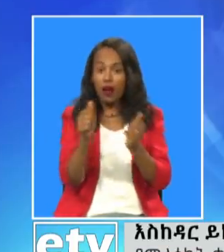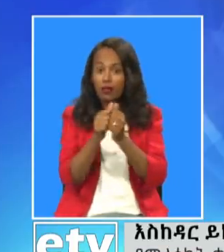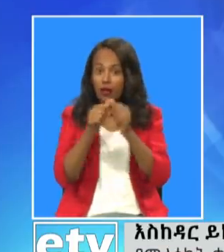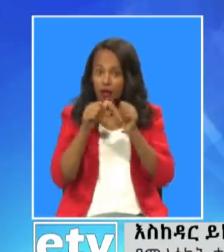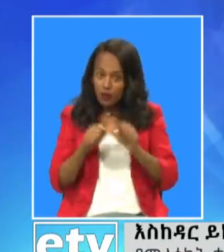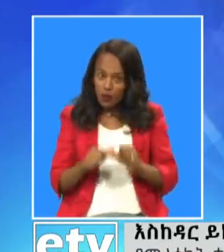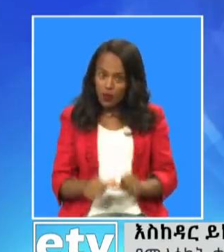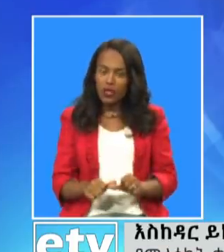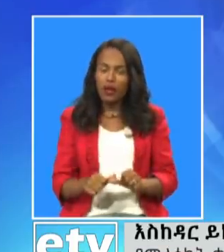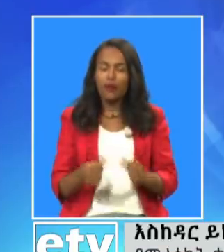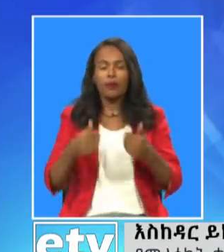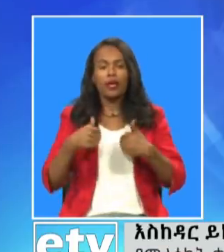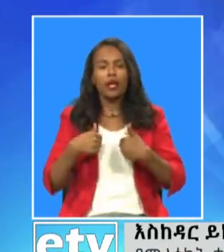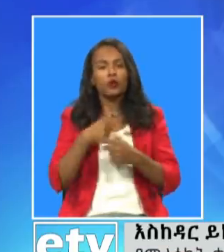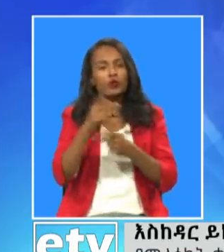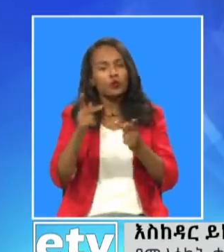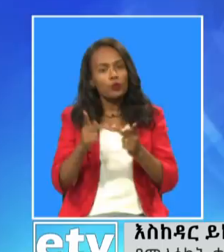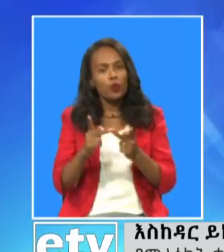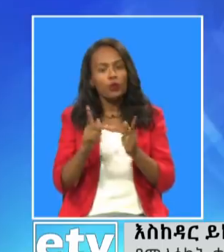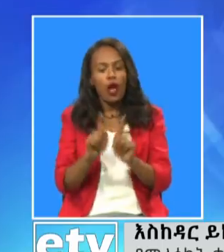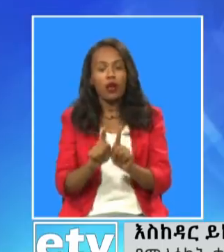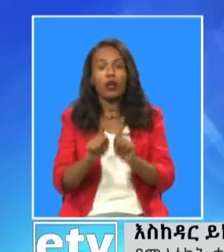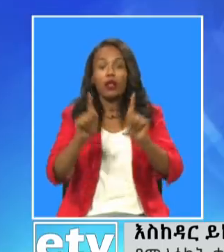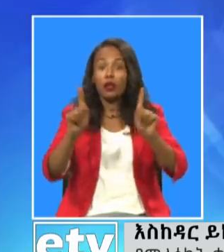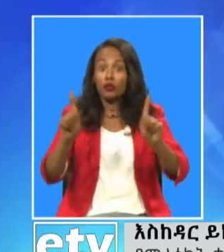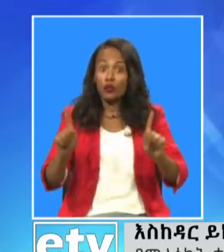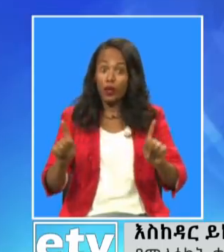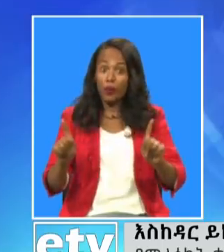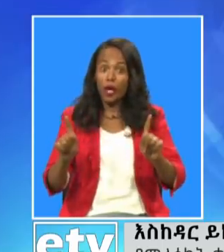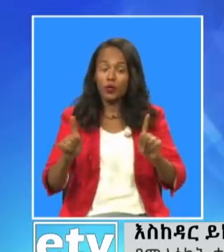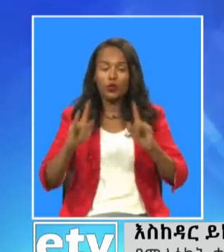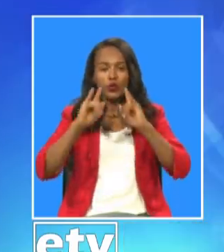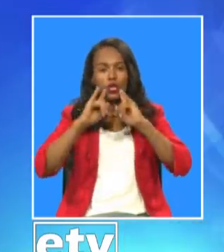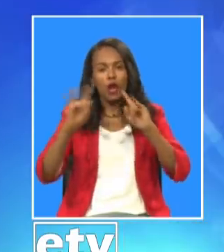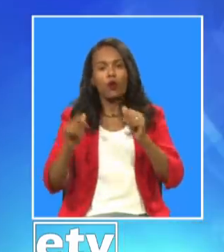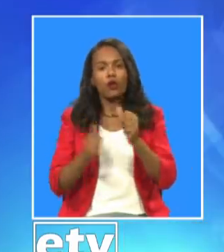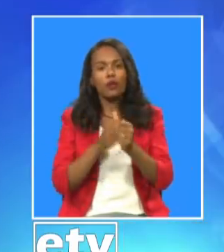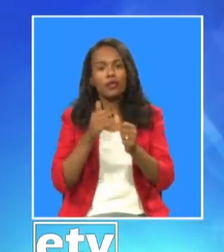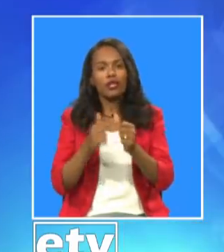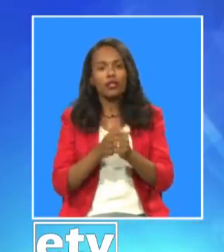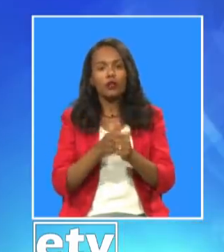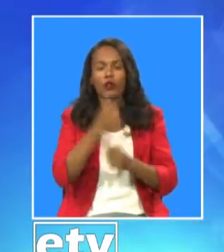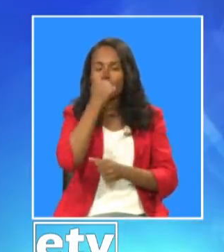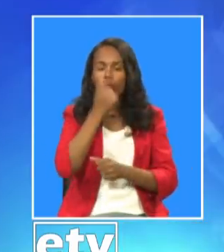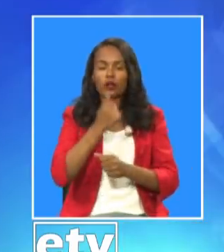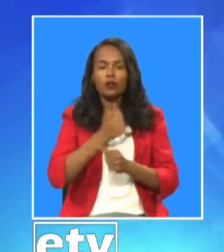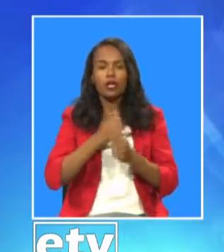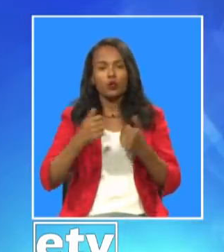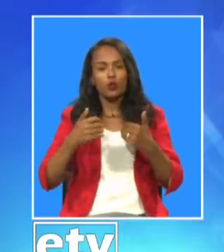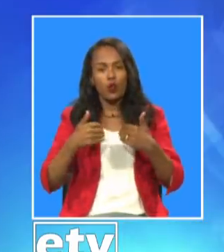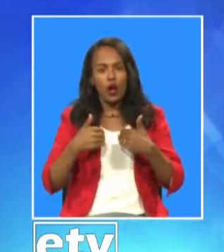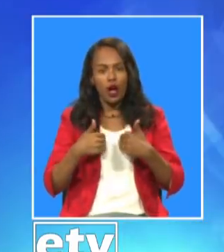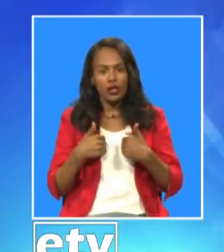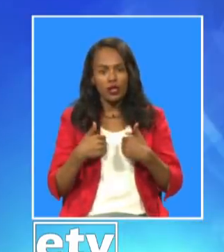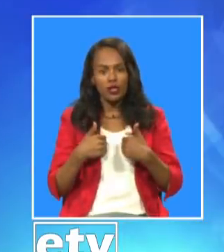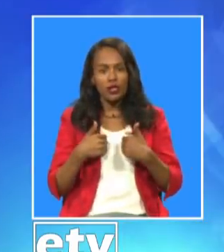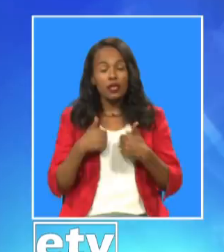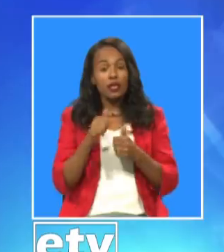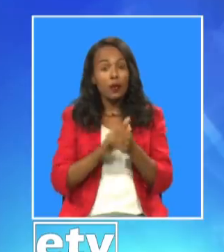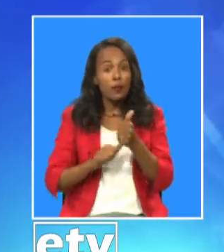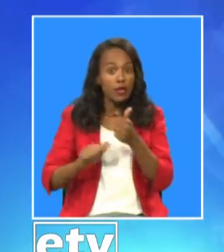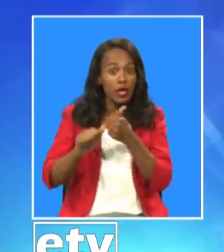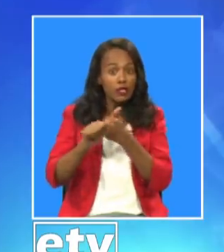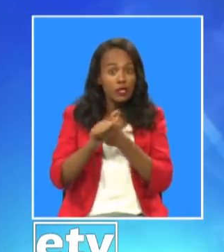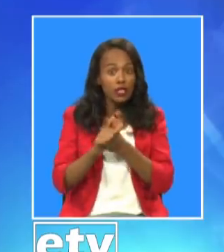እንቆያለን። በያላችሁበት ቦታውናችሁ ርቀታችሁን ተጠብቃችሁ ኢቲቪ ዜና 57 እንደምትከታተሉም እናተዋለን።